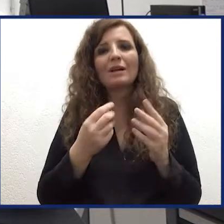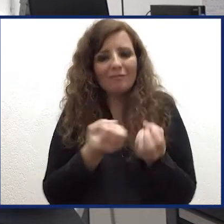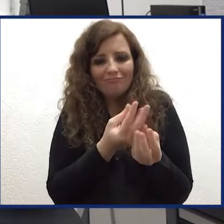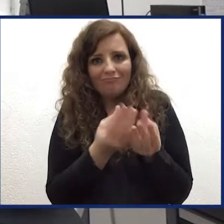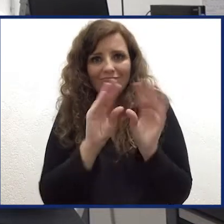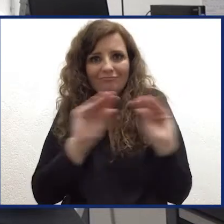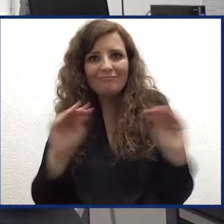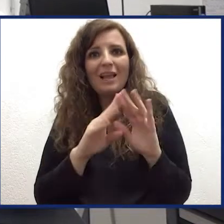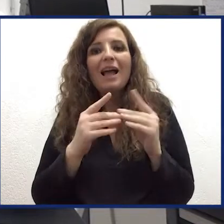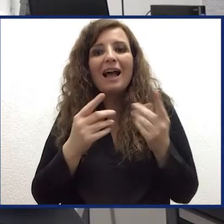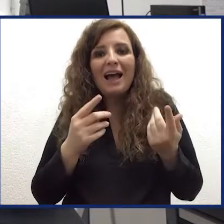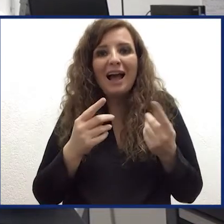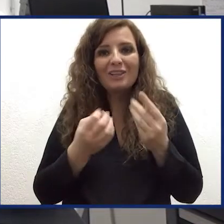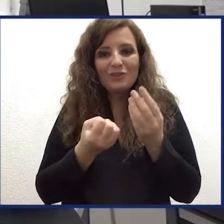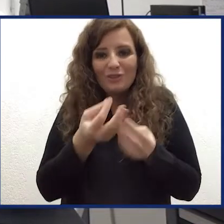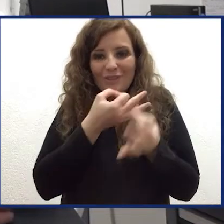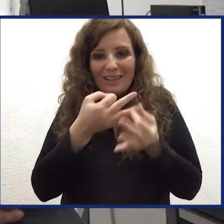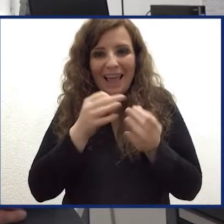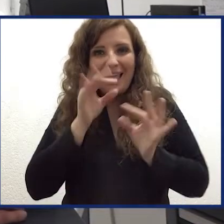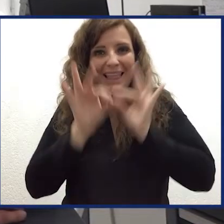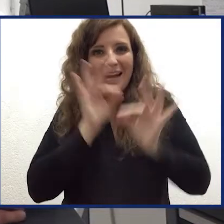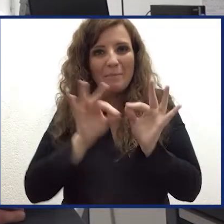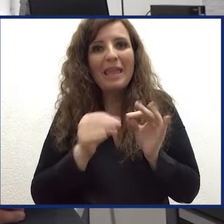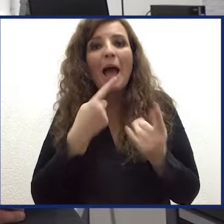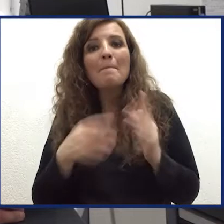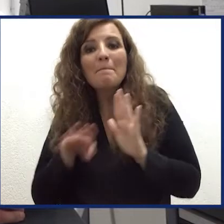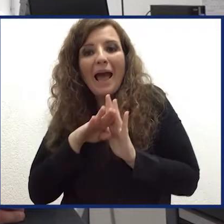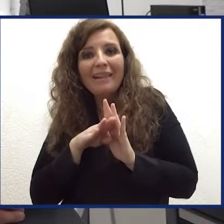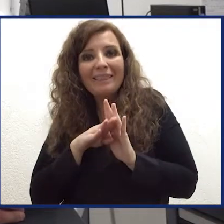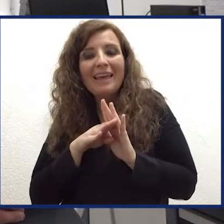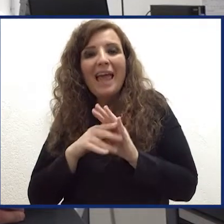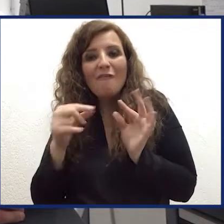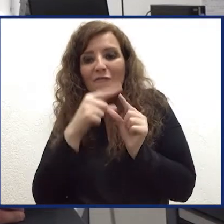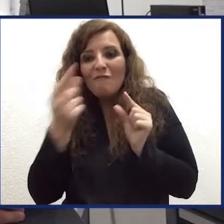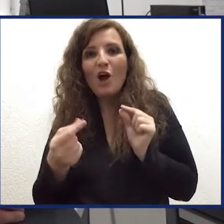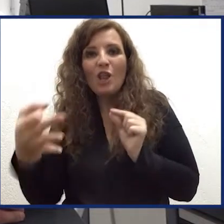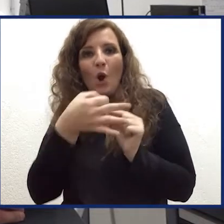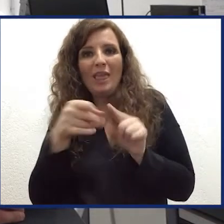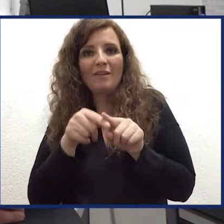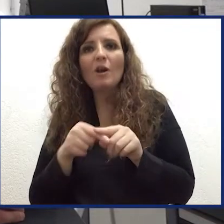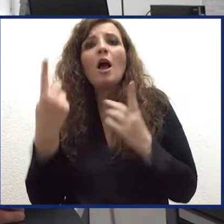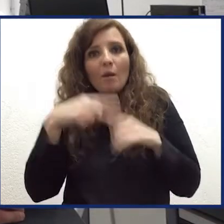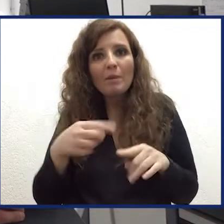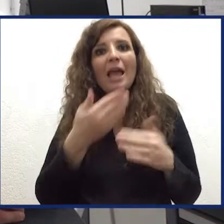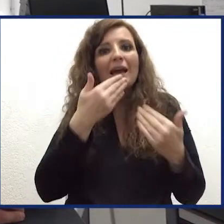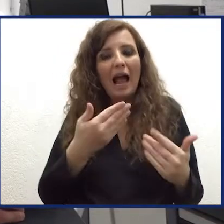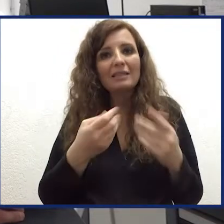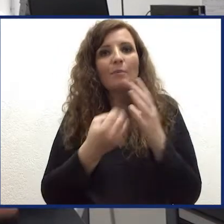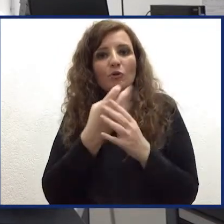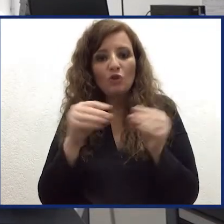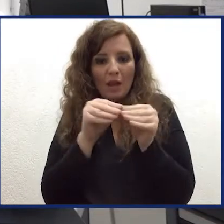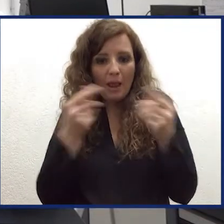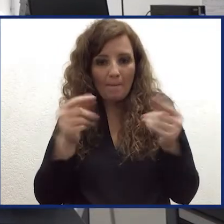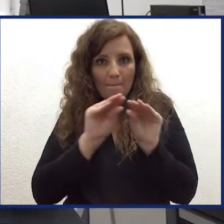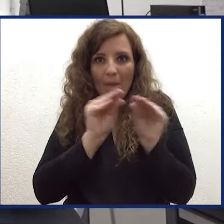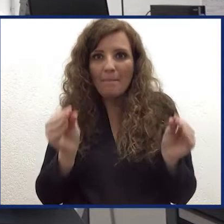attività terapeutica a partire da foglie d'ulivo. Questo verrà effettuato mediante la produzione di membrane bioibride. Per riuscire a